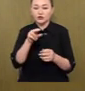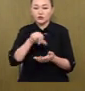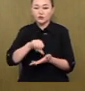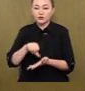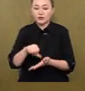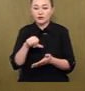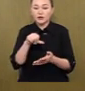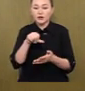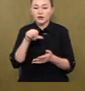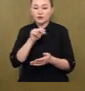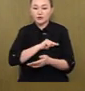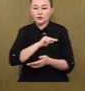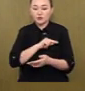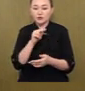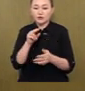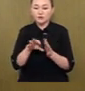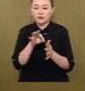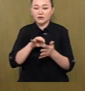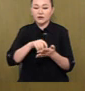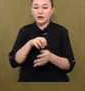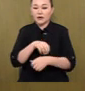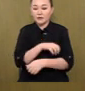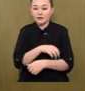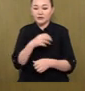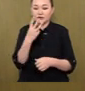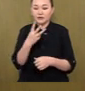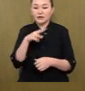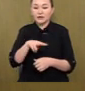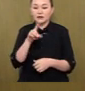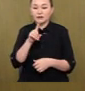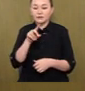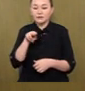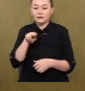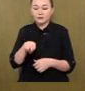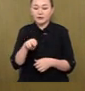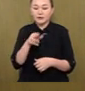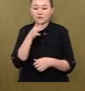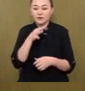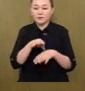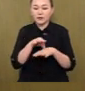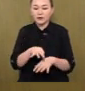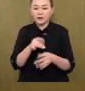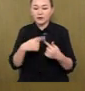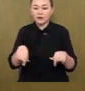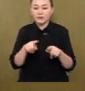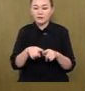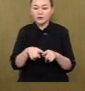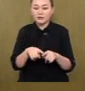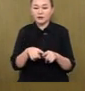комиссий должна составлять не менее 3 МЗП на период проведения кампании.